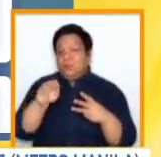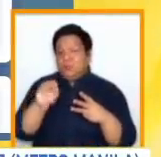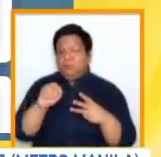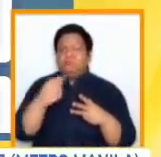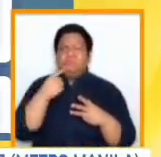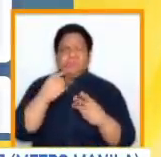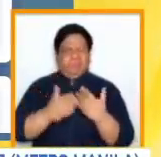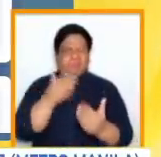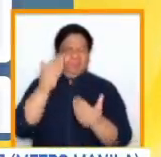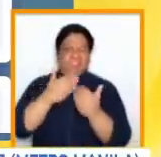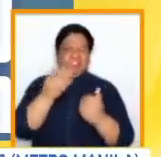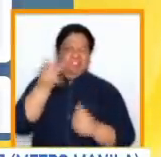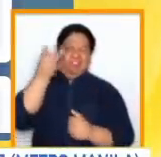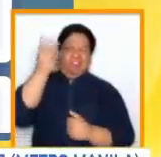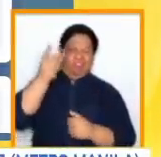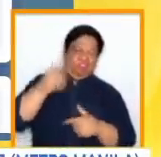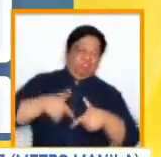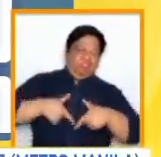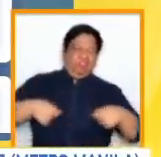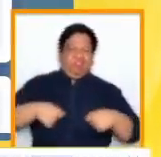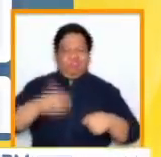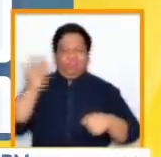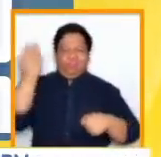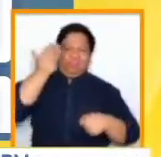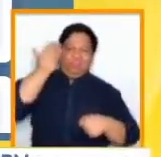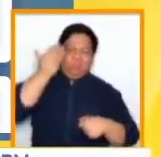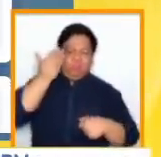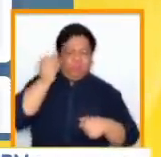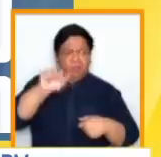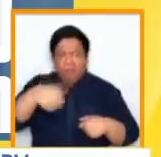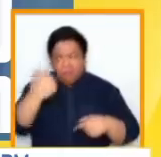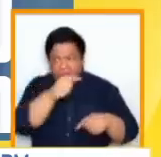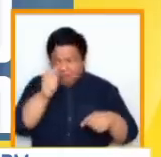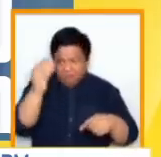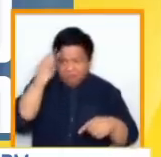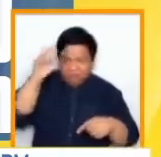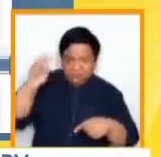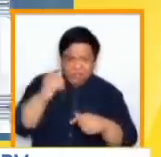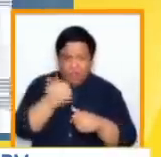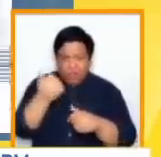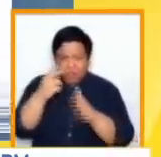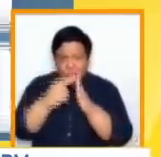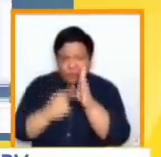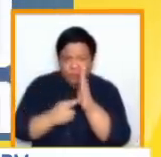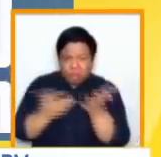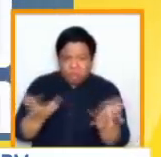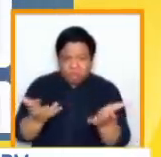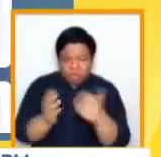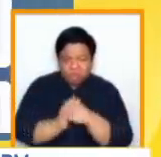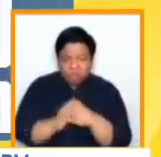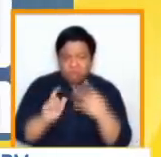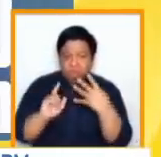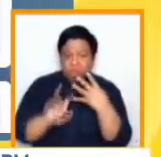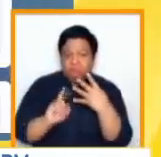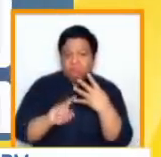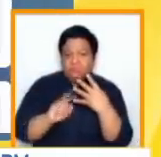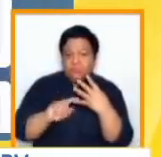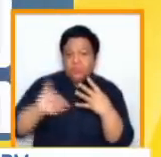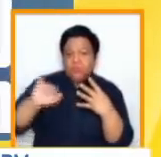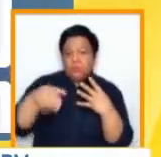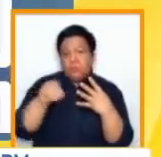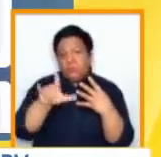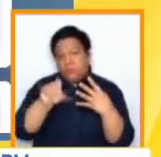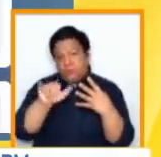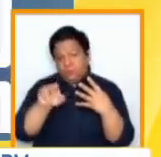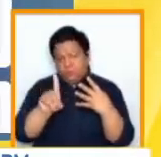vaccination card. Wala na raw bang maisip na ibang patakaran? May tanong din si Joloid Abekibel, matitigil